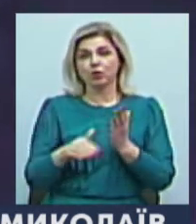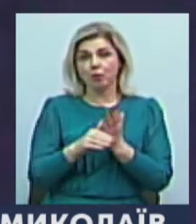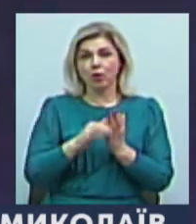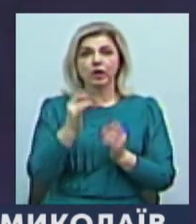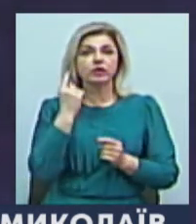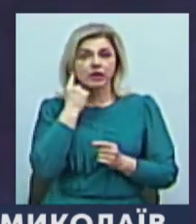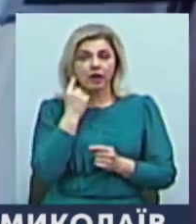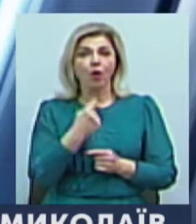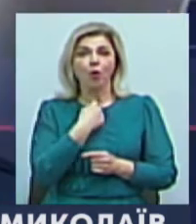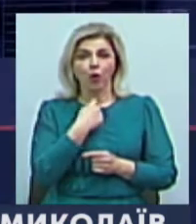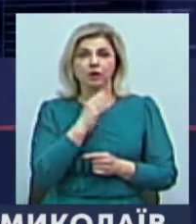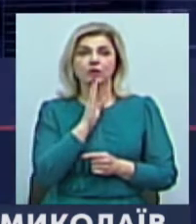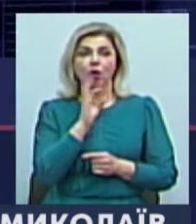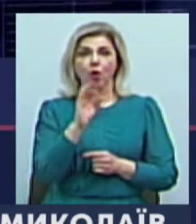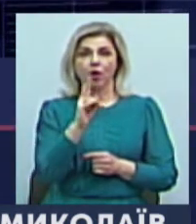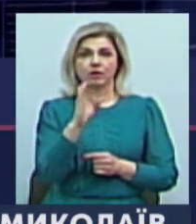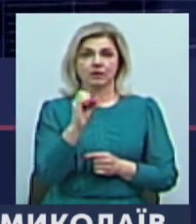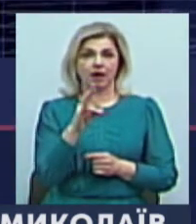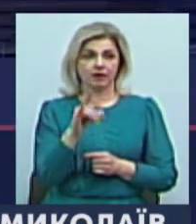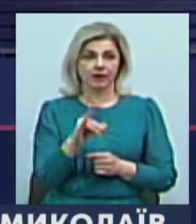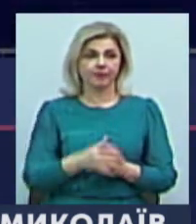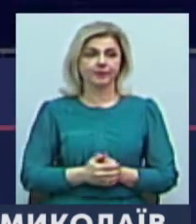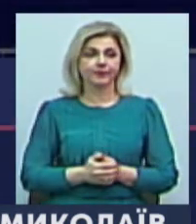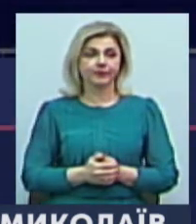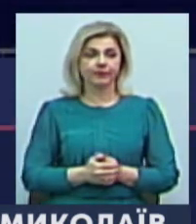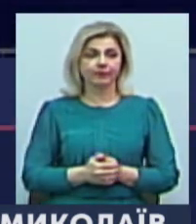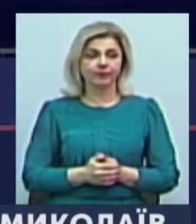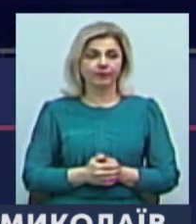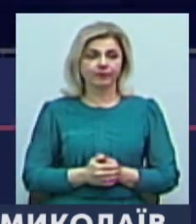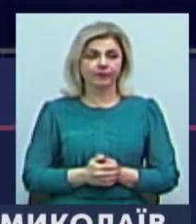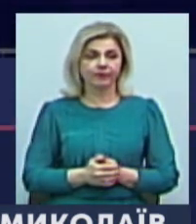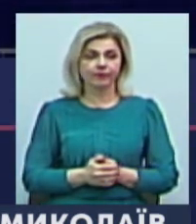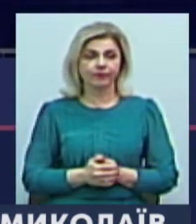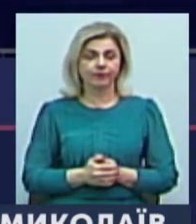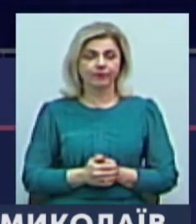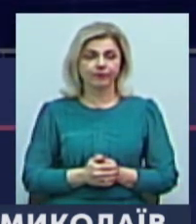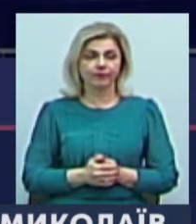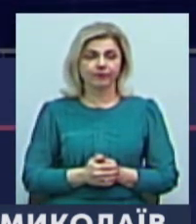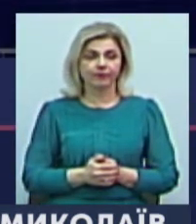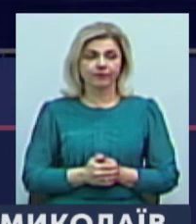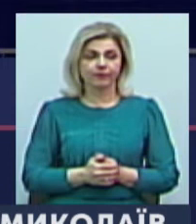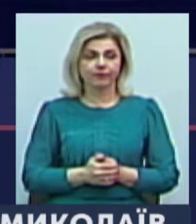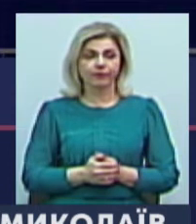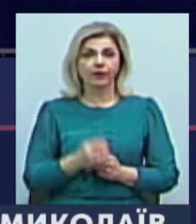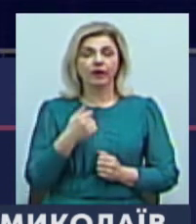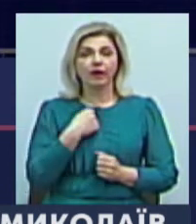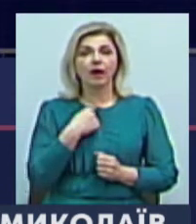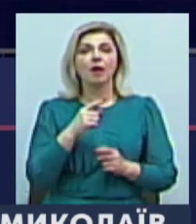почув голос Оксани. Я туди не заходив. Перше, що я зробив, я